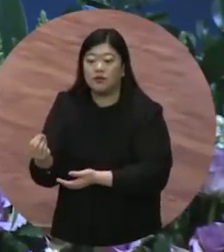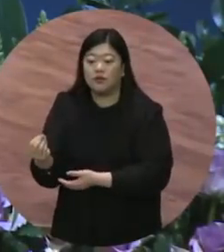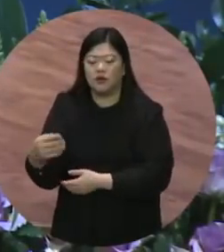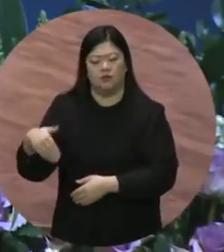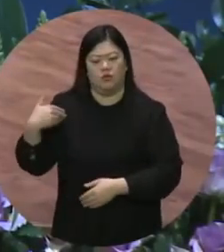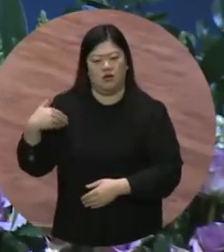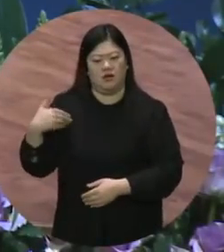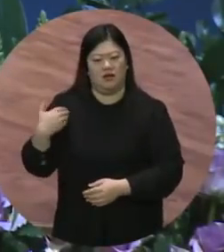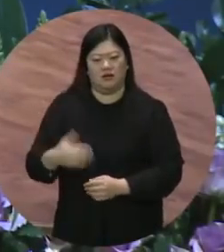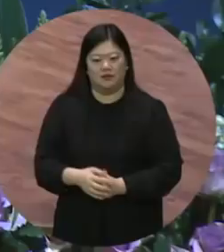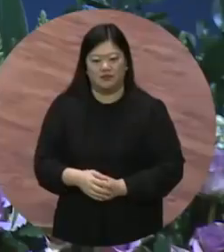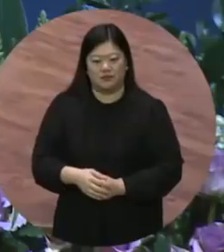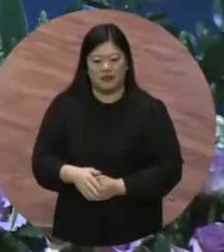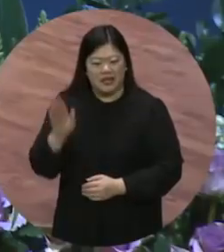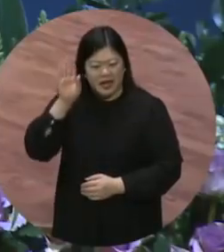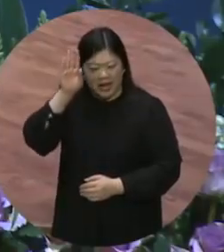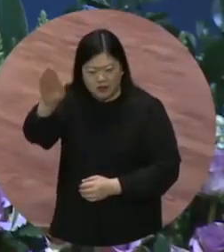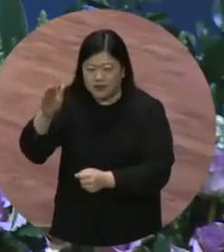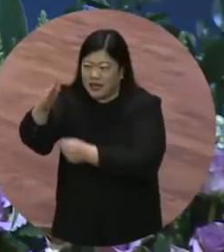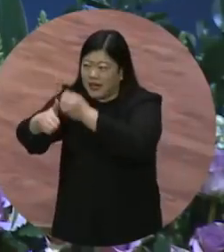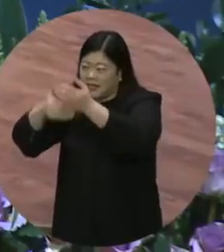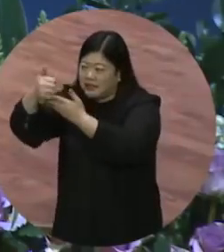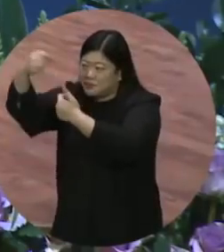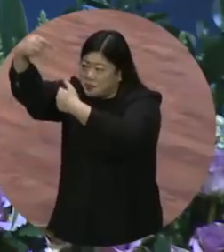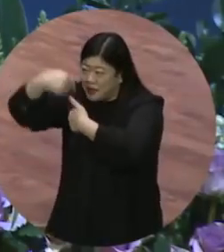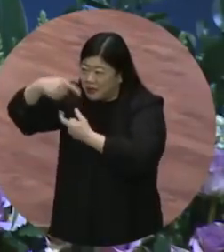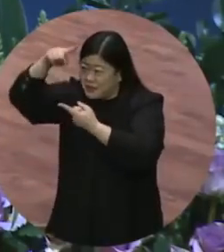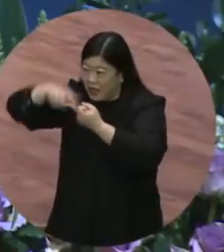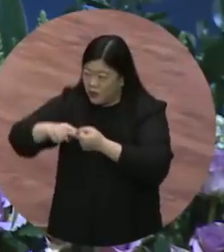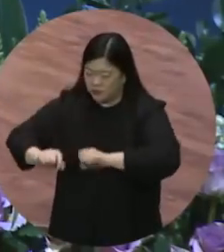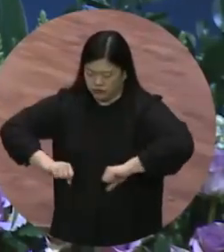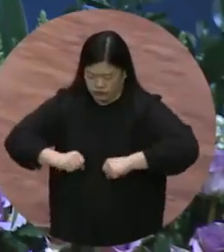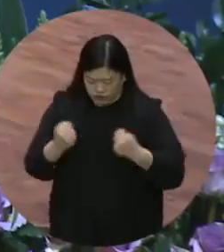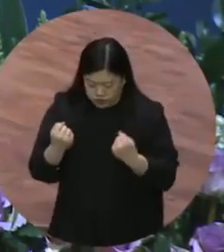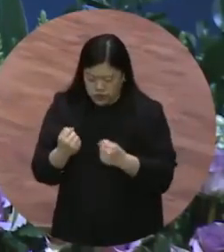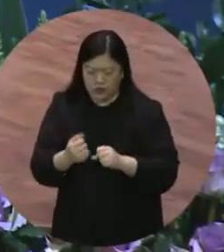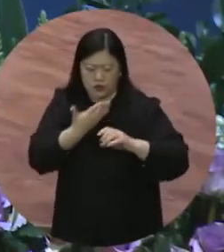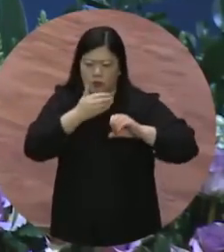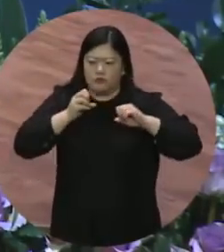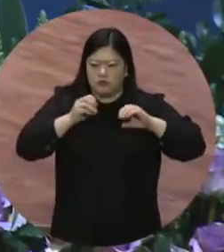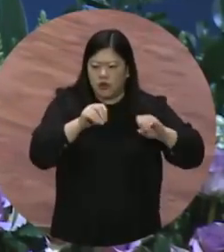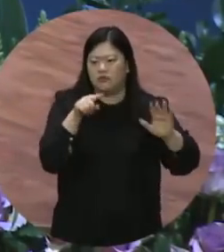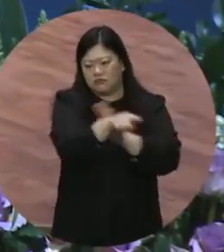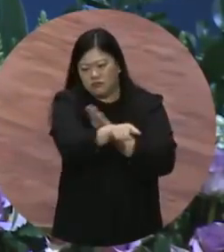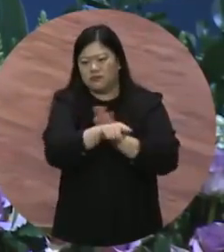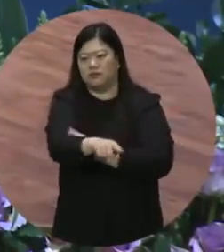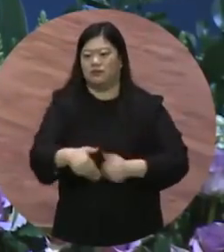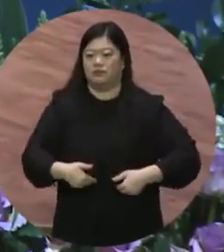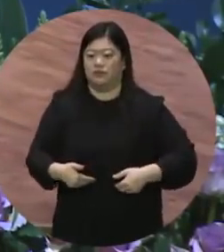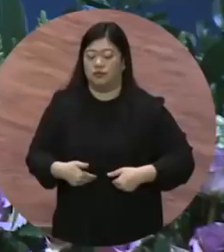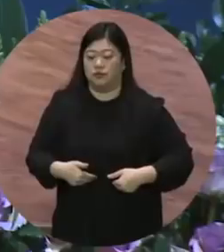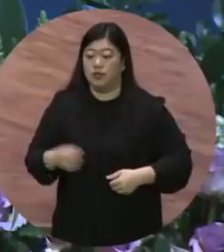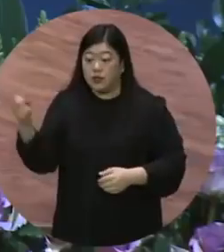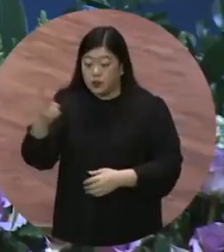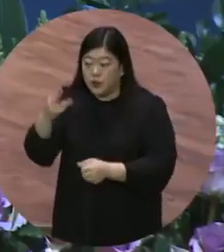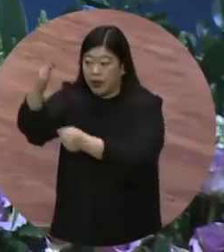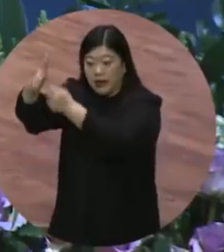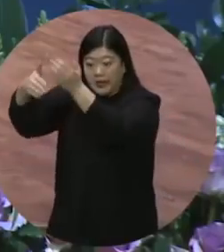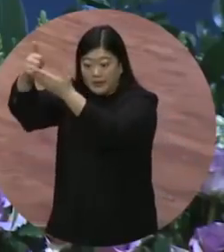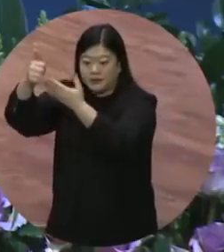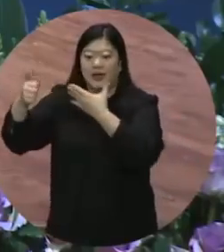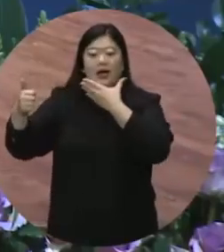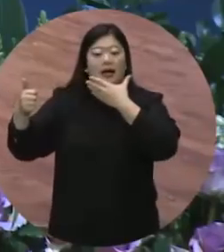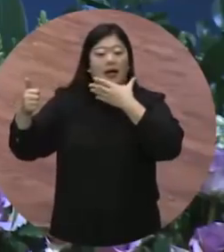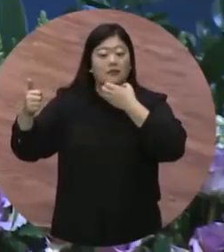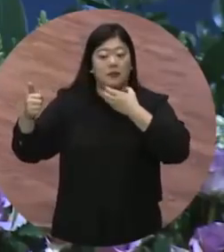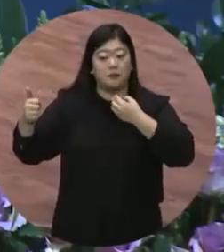소원합니다. 이를 위해서 하나님은 강한 의지로 우리를 훈련하실 겁니다. 아브라함을 훈련시키신 하나님이 우리도 훈련시켜서 내가